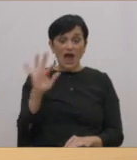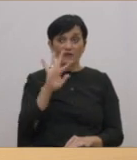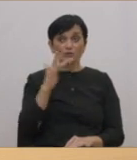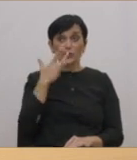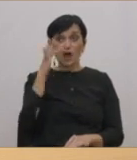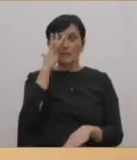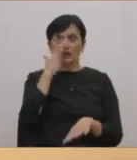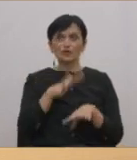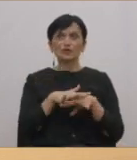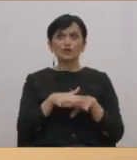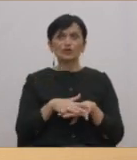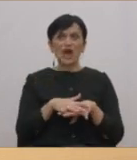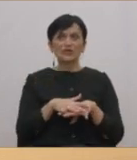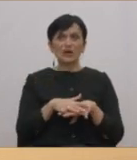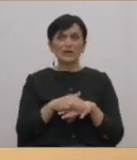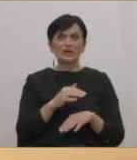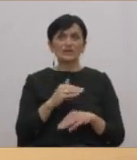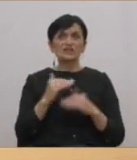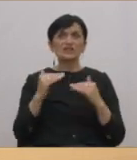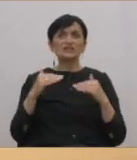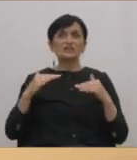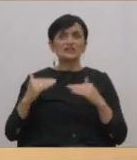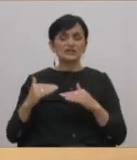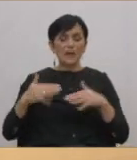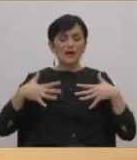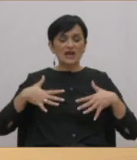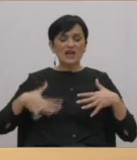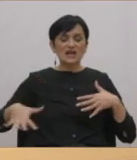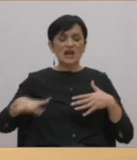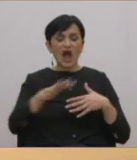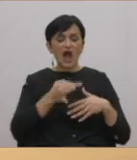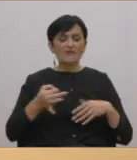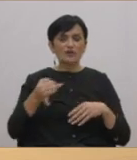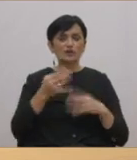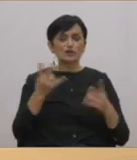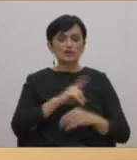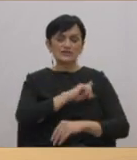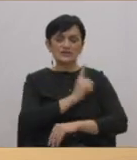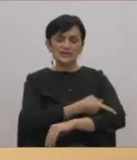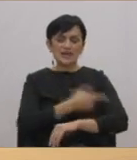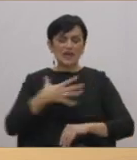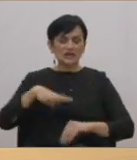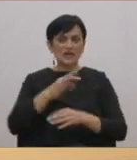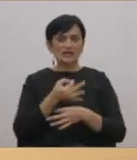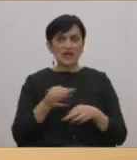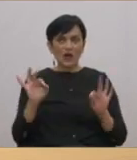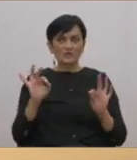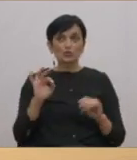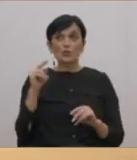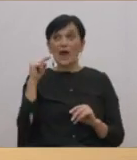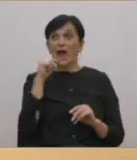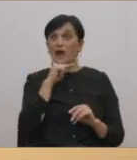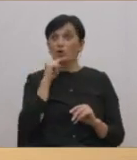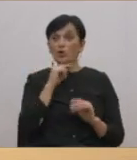ამერიკის შეერთებულ შტატებს სამხრეთ კავკასიის რეგიონში ჭირდება ძლიერი საქართველო, თავისუფალი,